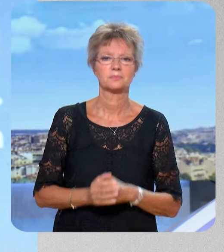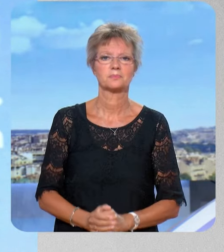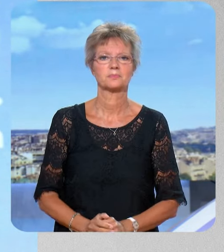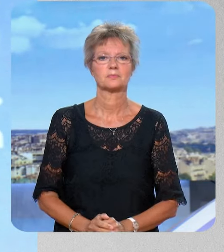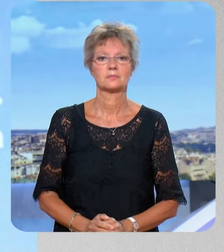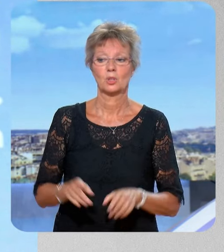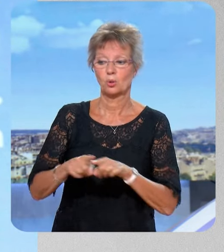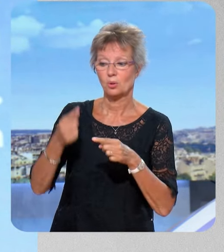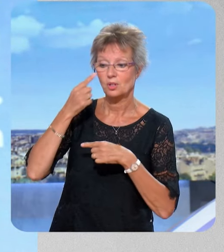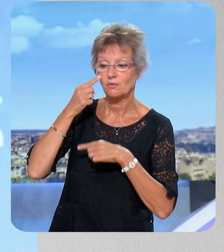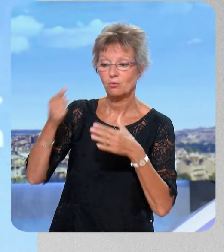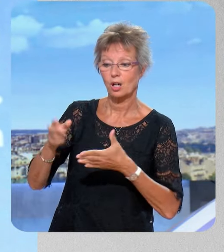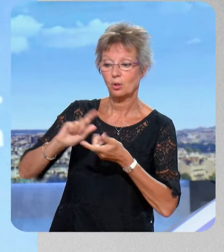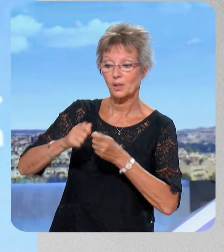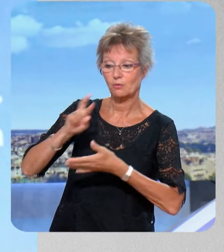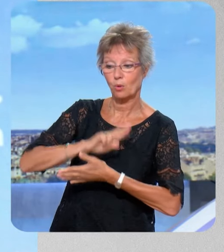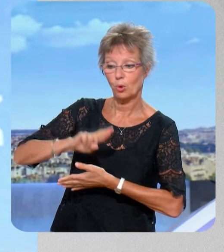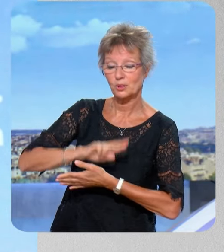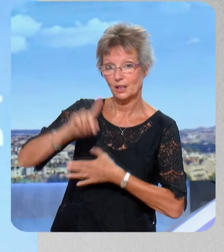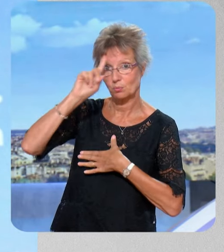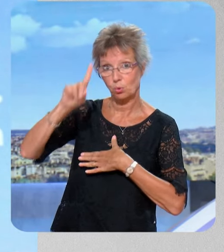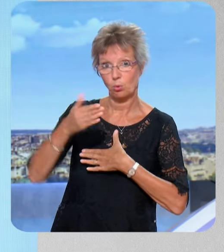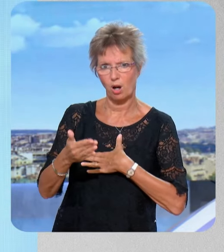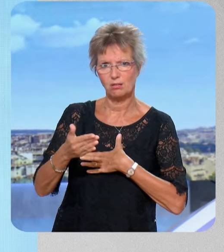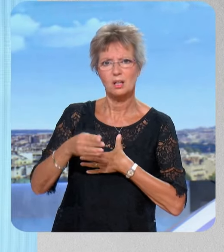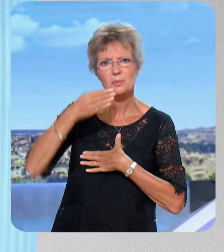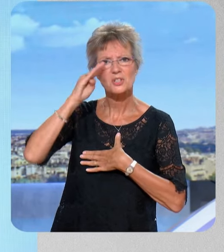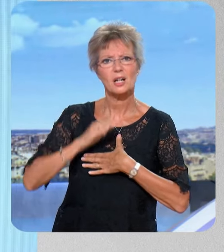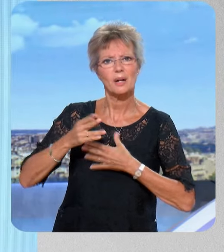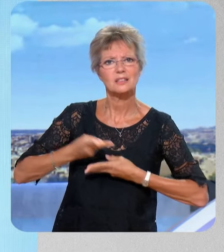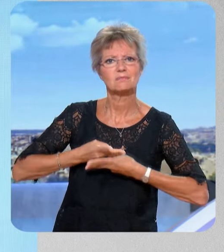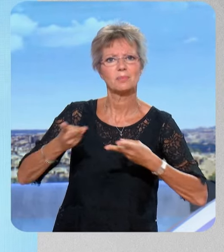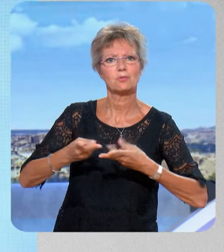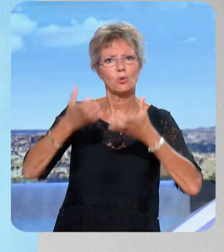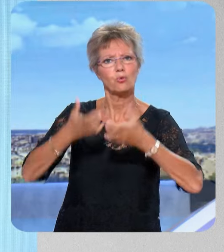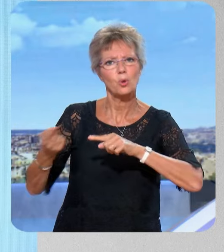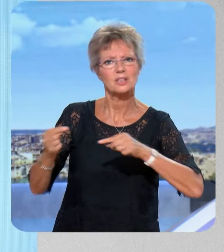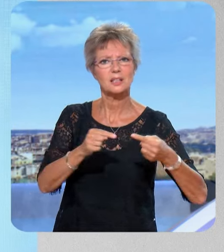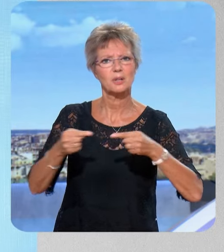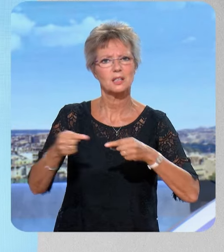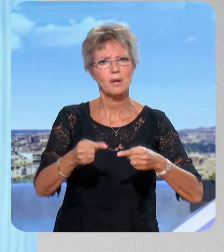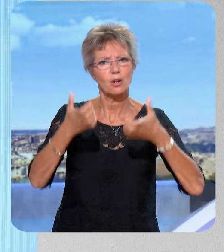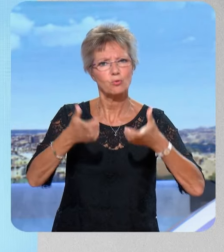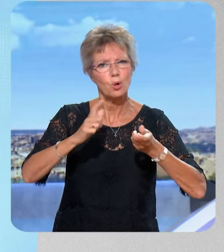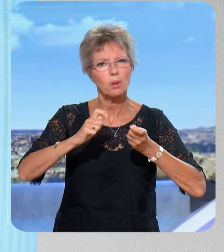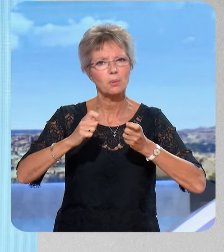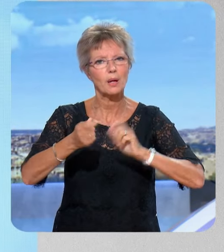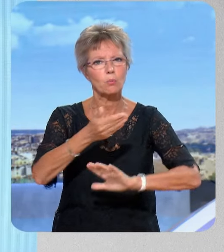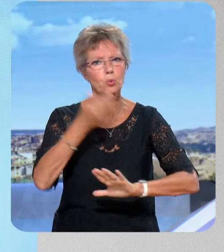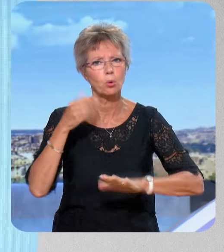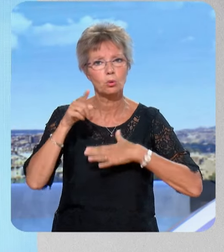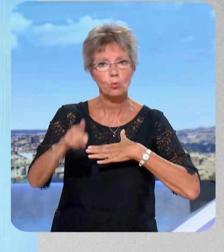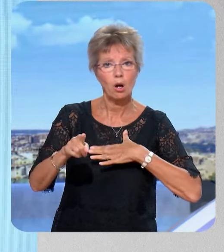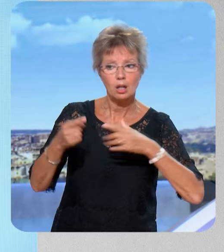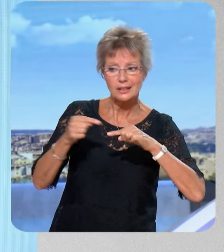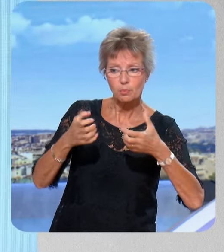– Et on verra aussi l'ouverture sur la réforme des retraites. Parce que pareil, dans cette première déclaration, il s'est dit ouvert à un débat pour l'amélioration de la réforme. Est-ce que vous êtes ouvert à ce débat où vous vous